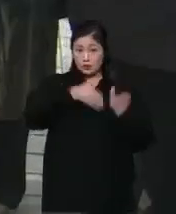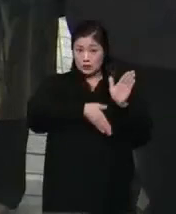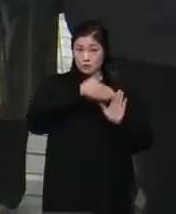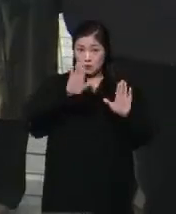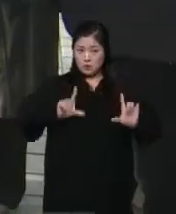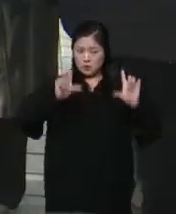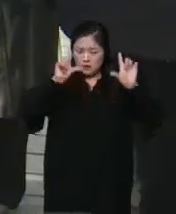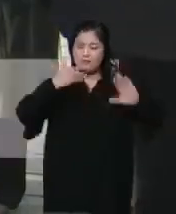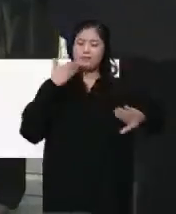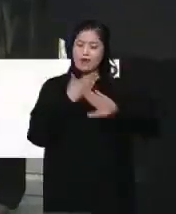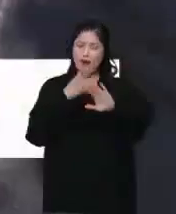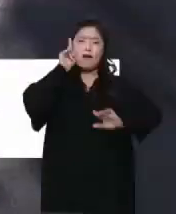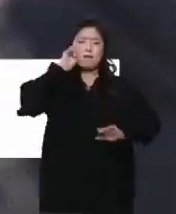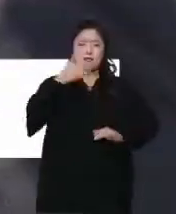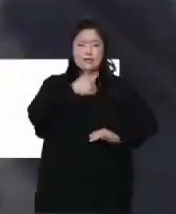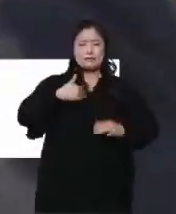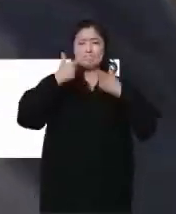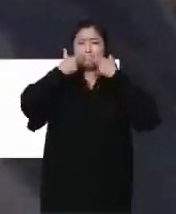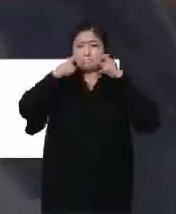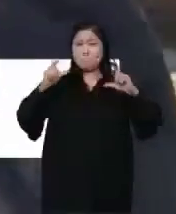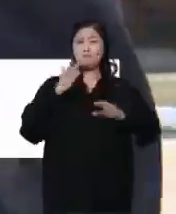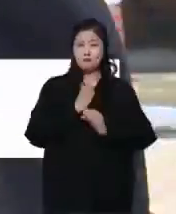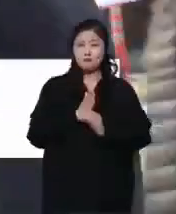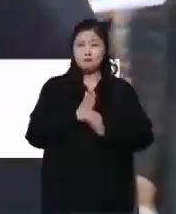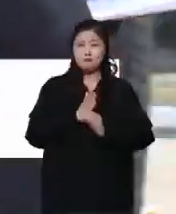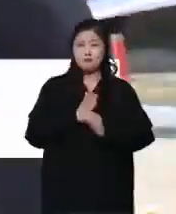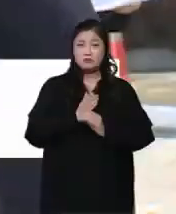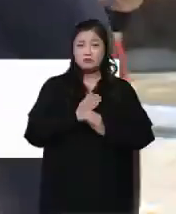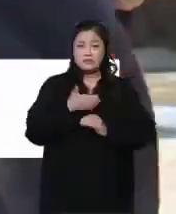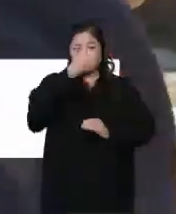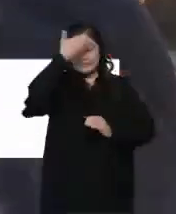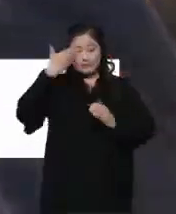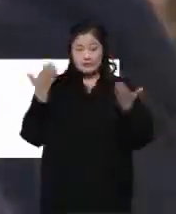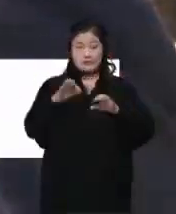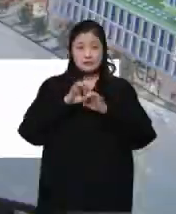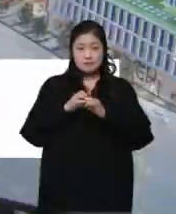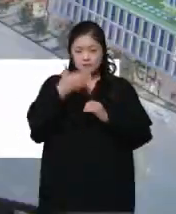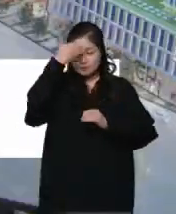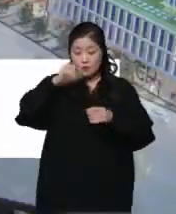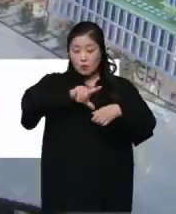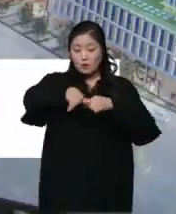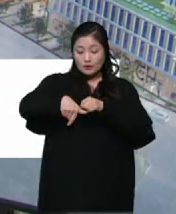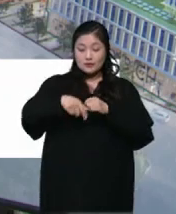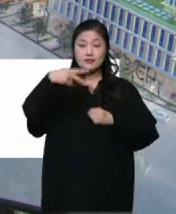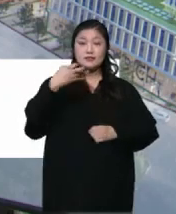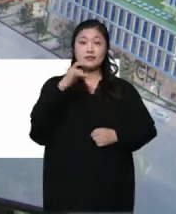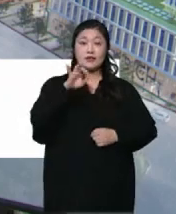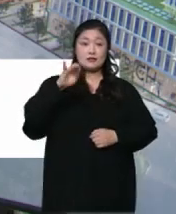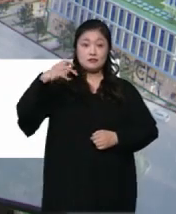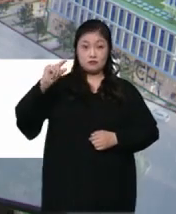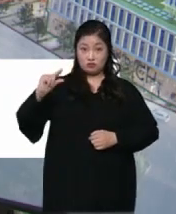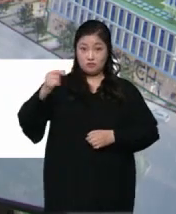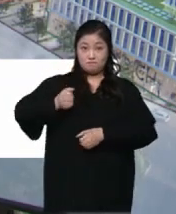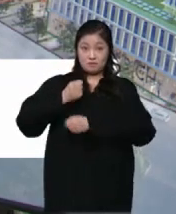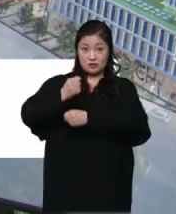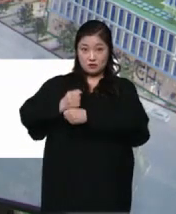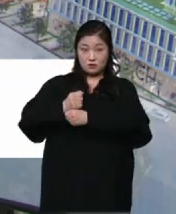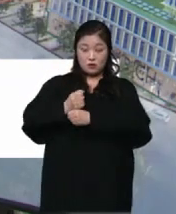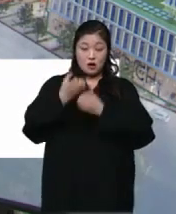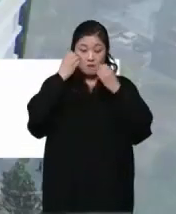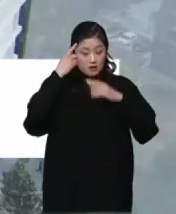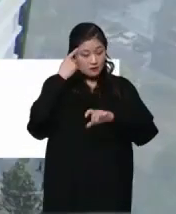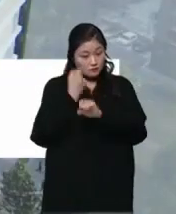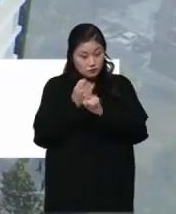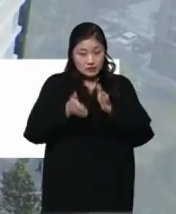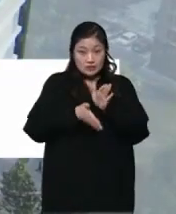광주시는 올해는 다를 것이라며 자신하고 있습니다. 청년 창업 거점 공간인 스테이션지가 착공되고 혁신지구